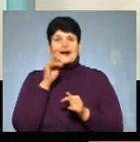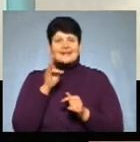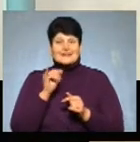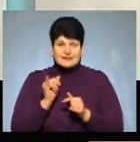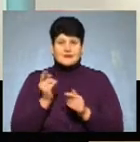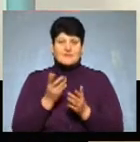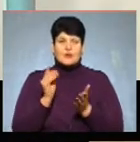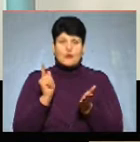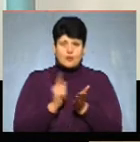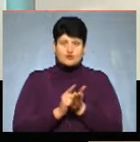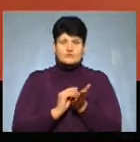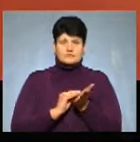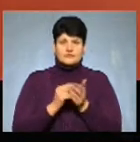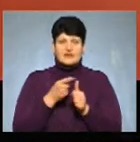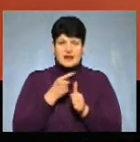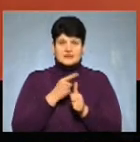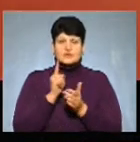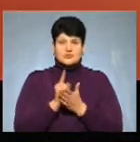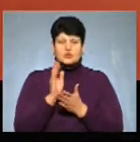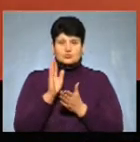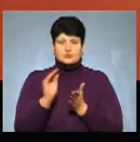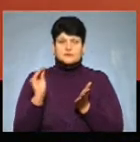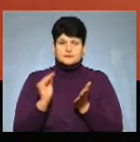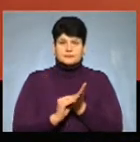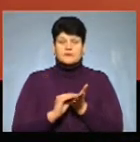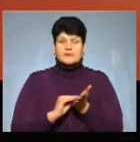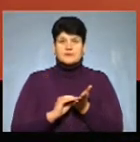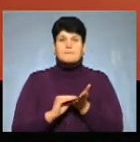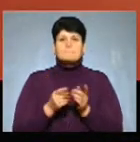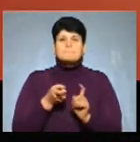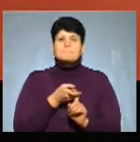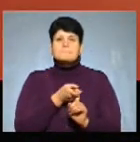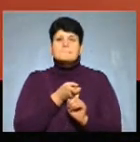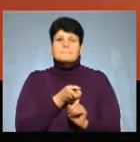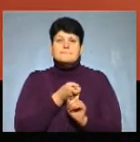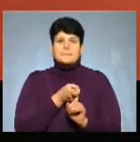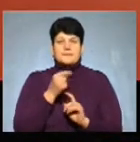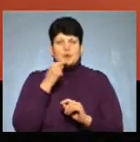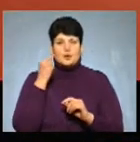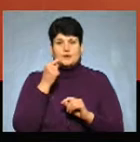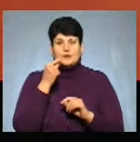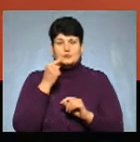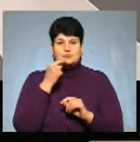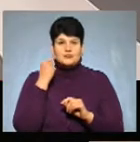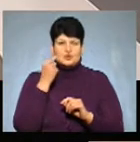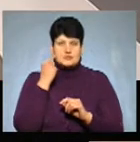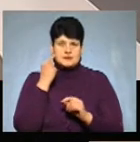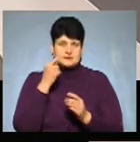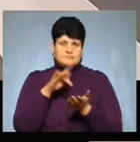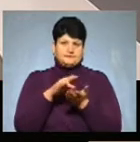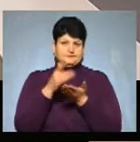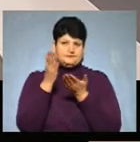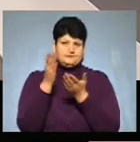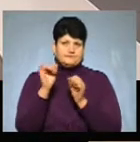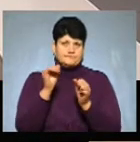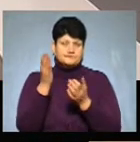Україні, але обов'язково в назві повинна бути вказано приналежність те, що релігійний центр знаходиться в